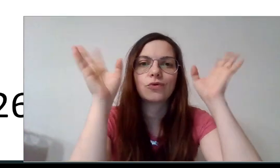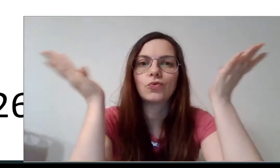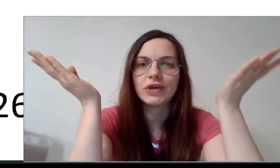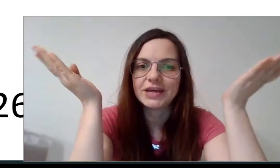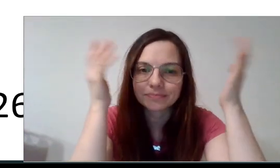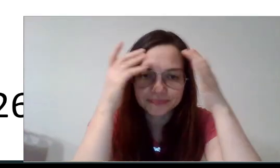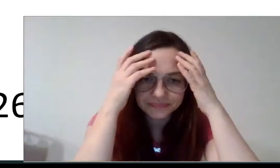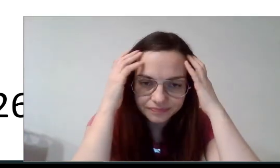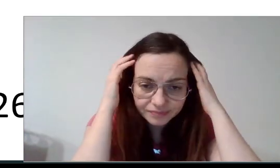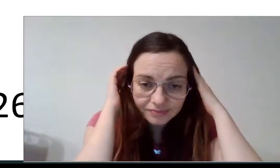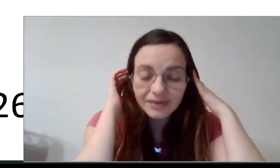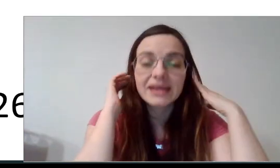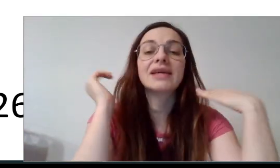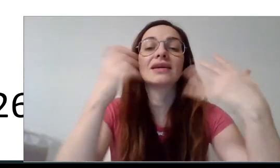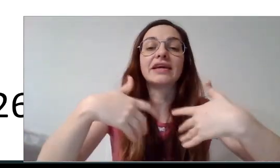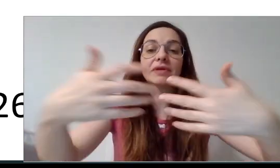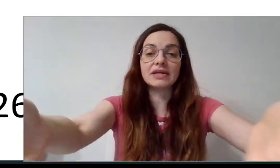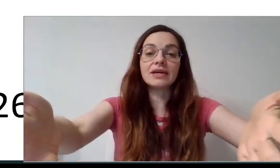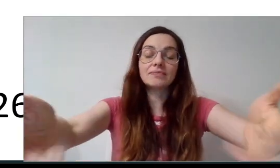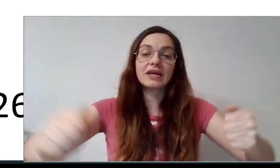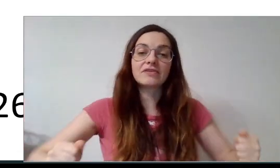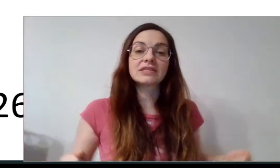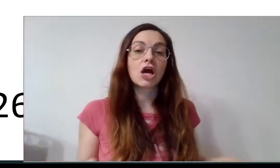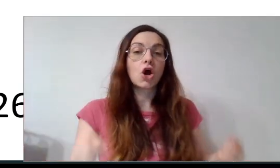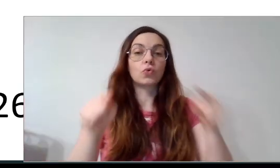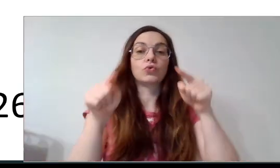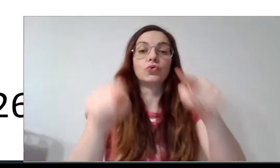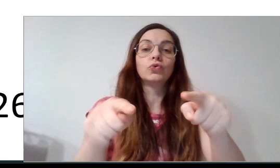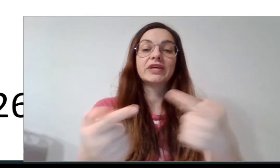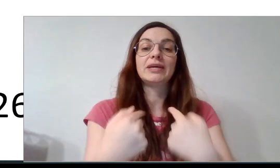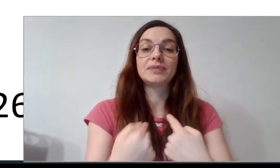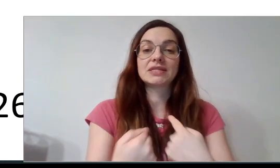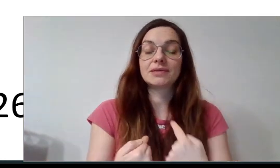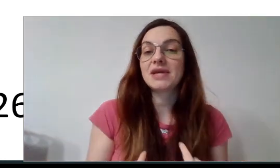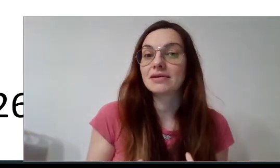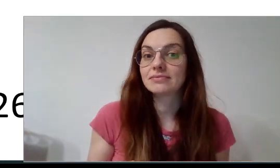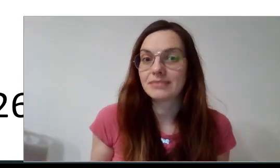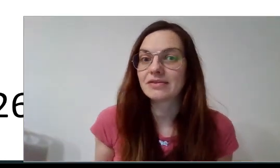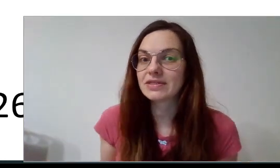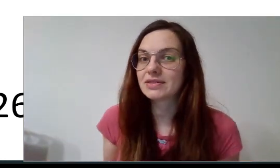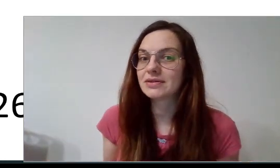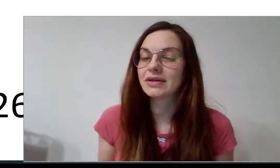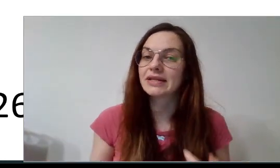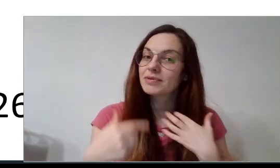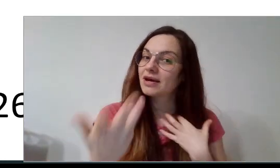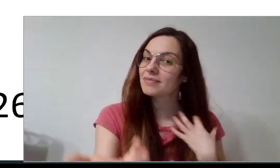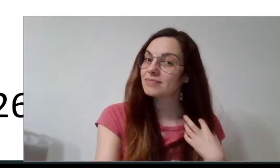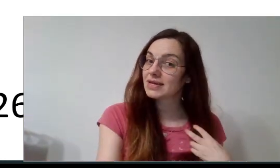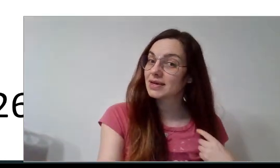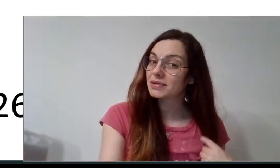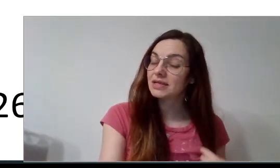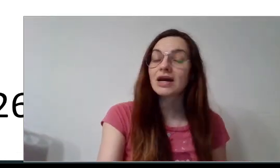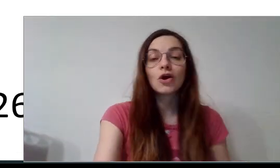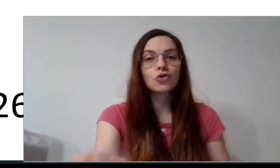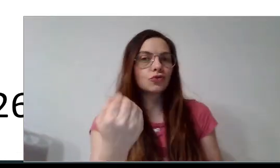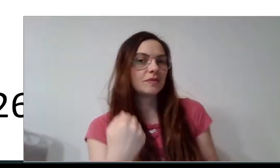E, u, i. Ich gebe dir etwas und du gibst mir etwas. Ja tebi dajem, ich